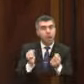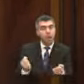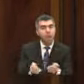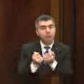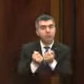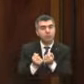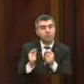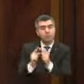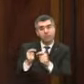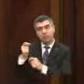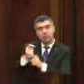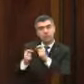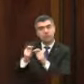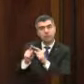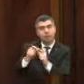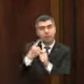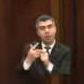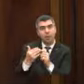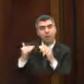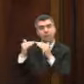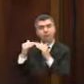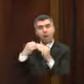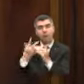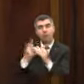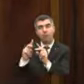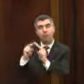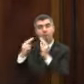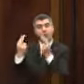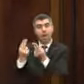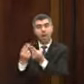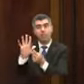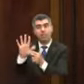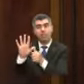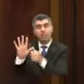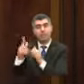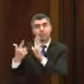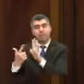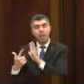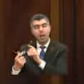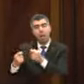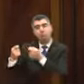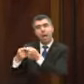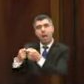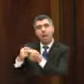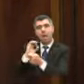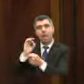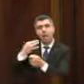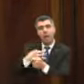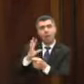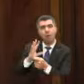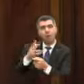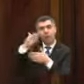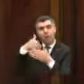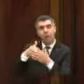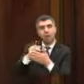كتوازي حجم الاستثمارات اللي دارتها دول بحالنا، هي مشات الأرقام فيه 5 6 7 وحنا مازال كندورو في نفس المكان. أيضا